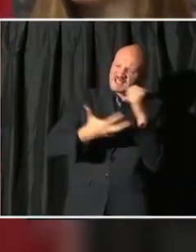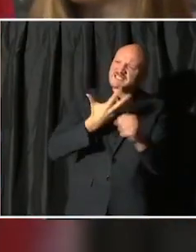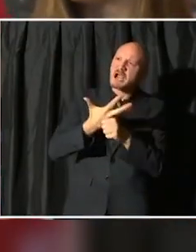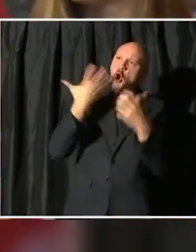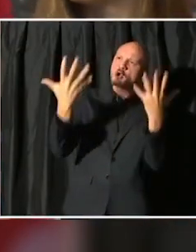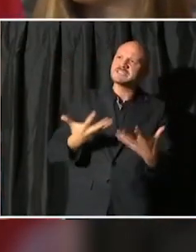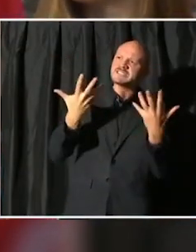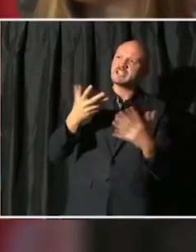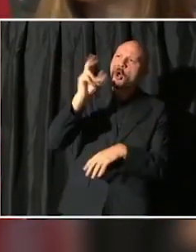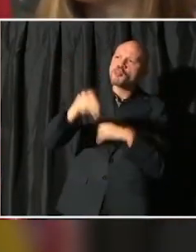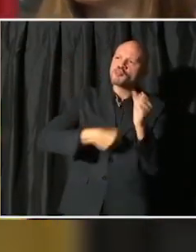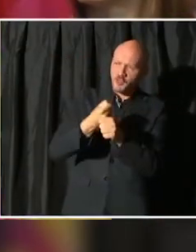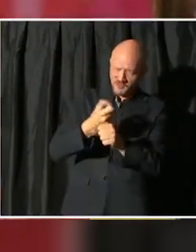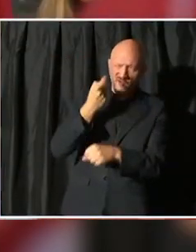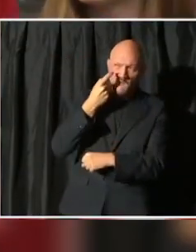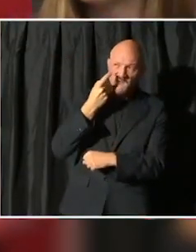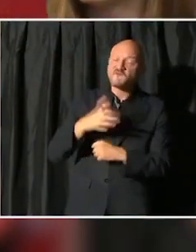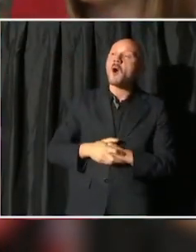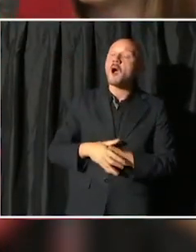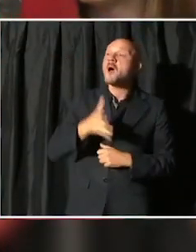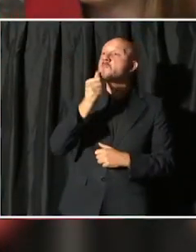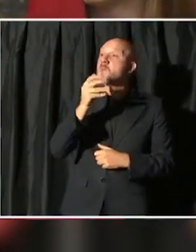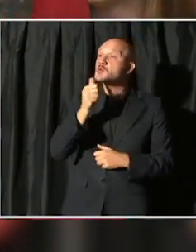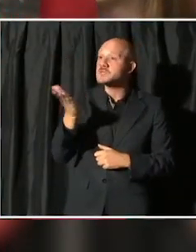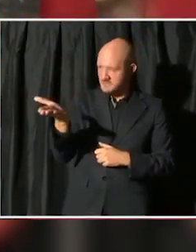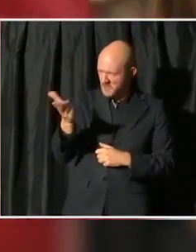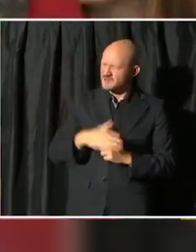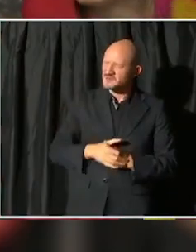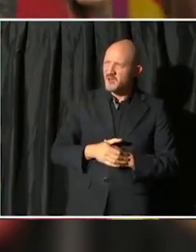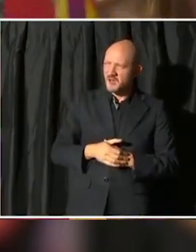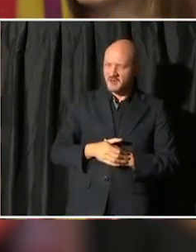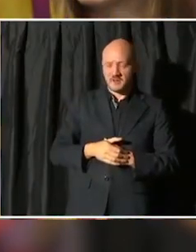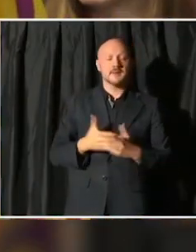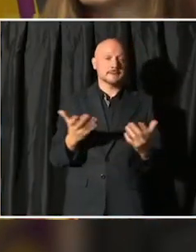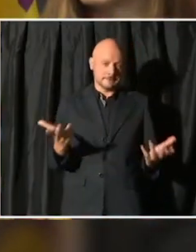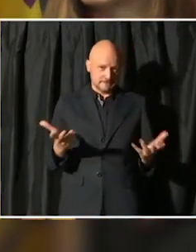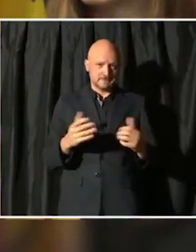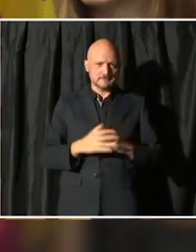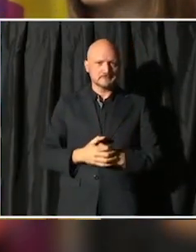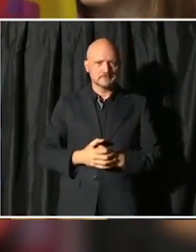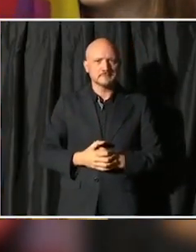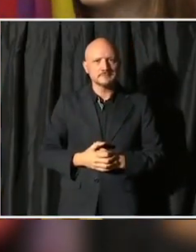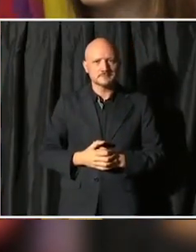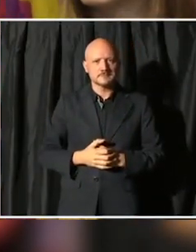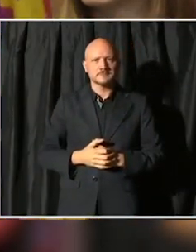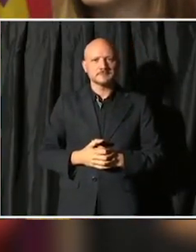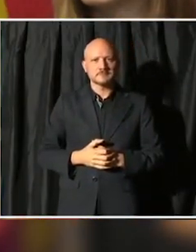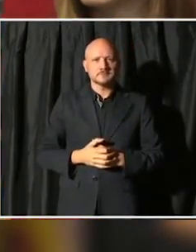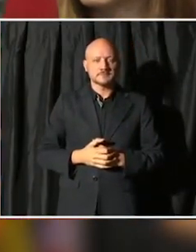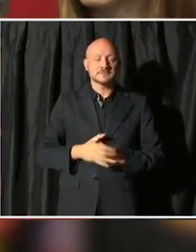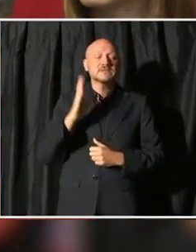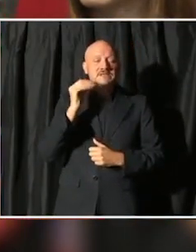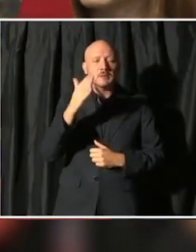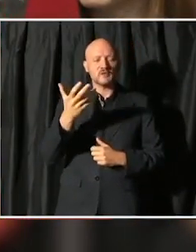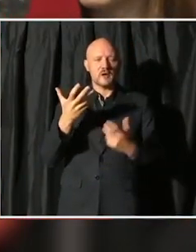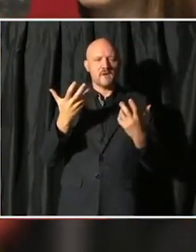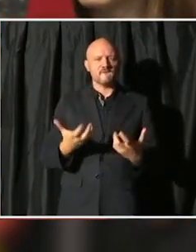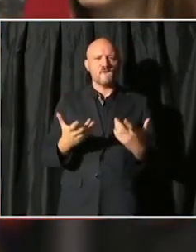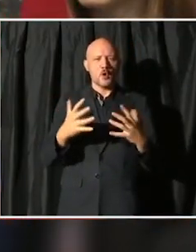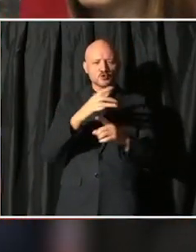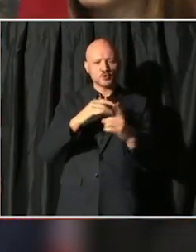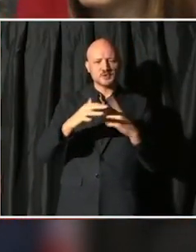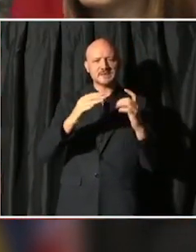ans, 30 ans. Vous verrez que ce n'est pas possible. C'est pour ça que nous voulons la justice sociale. Nous voulons